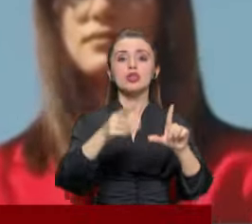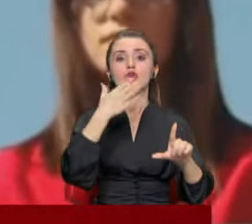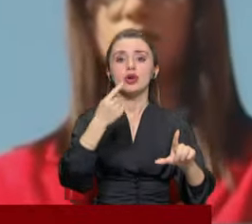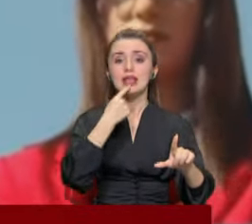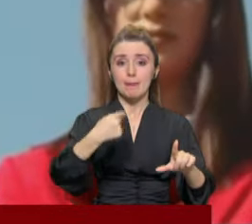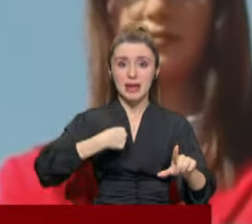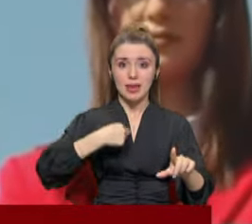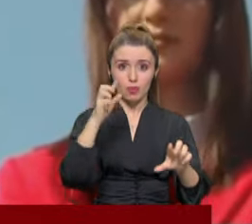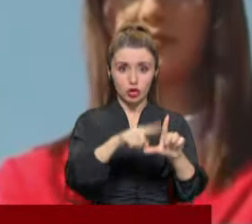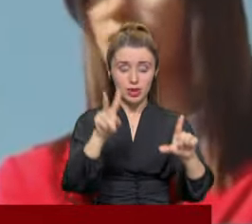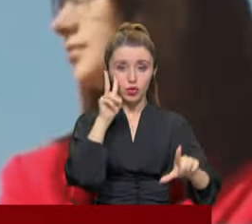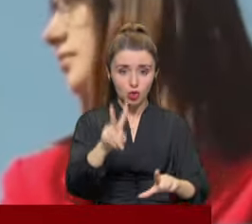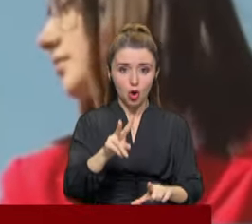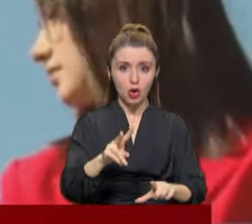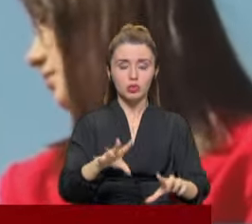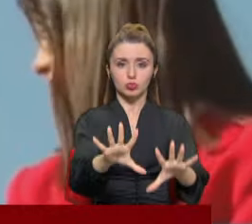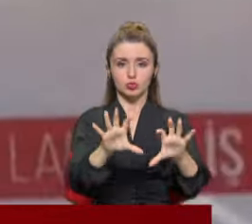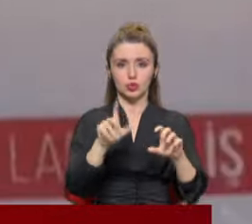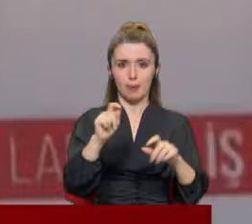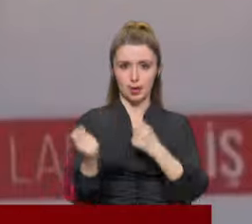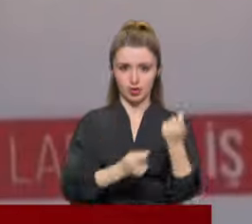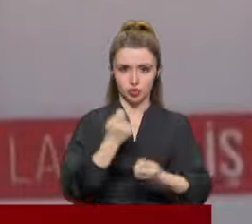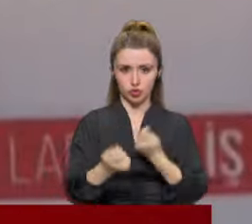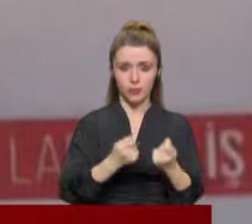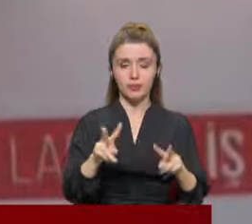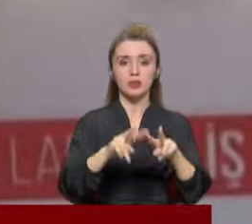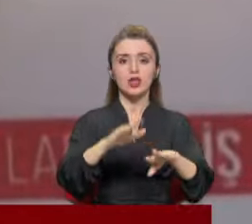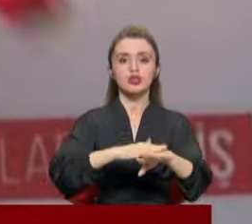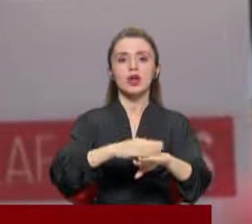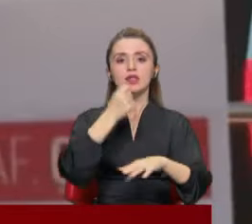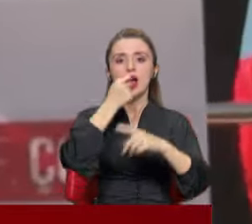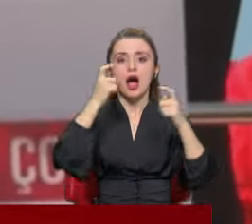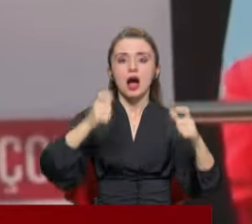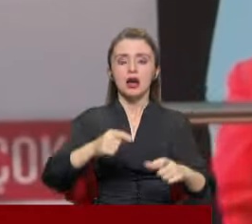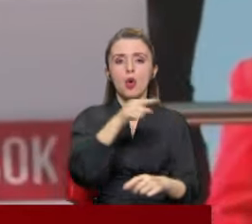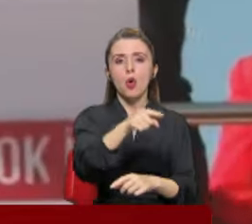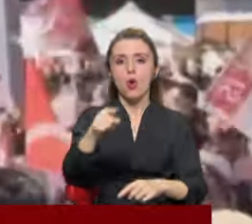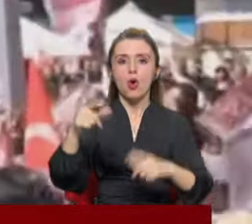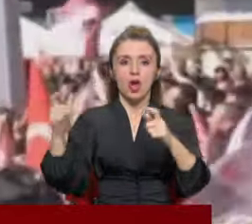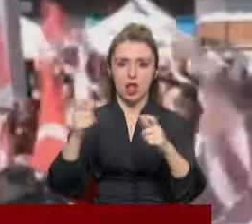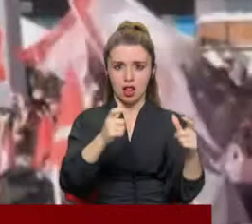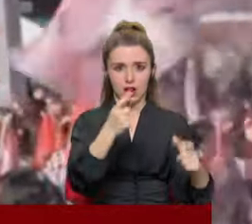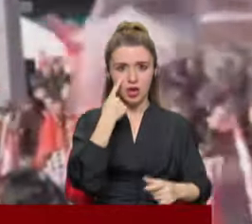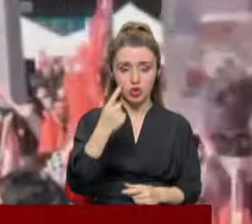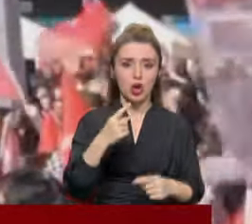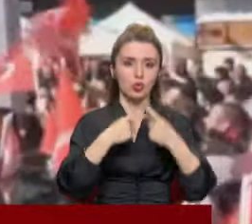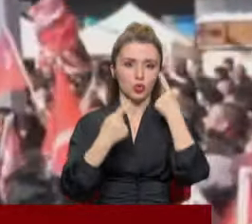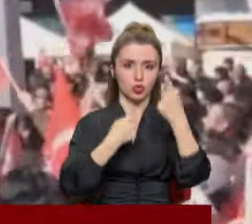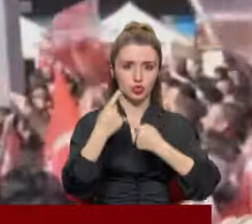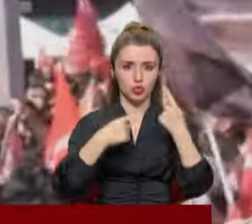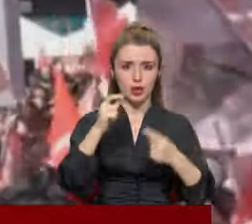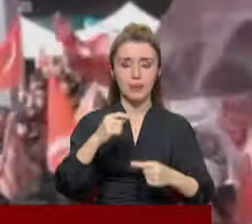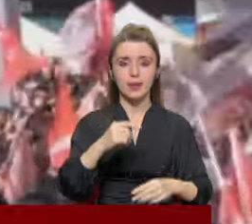Mansur Yavaş'ın projelerini kopyalamaya başladılar. Mansur Yavaş Ankara'nın Evren, Şerefli Koçhisar ve Gölbaşı ilçelerinde konuştu.